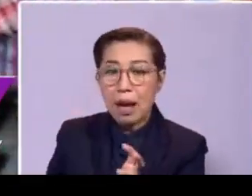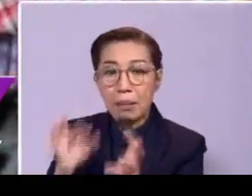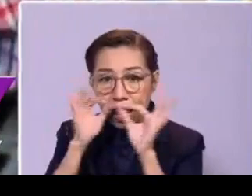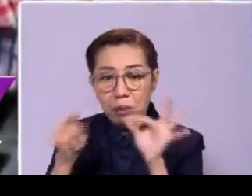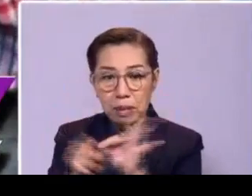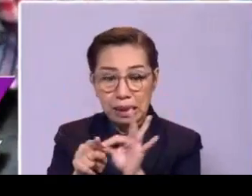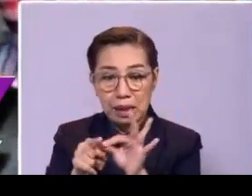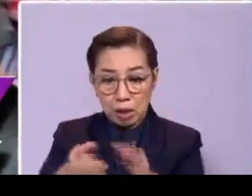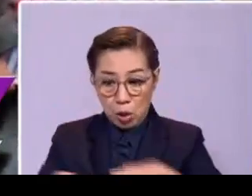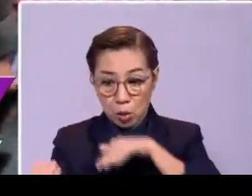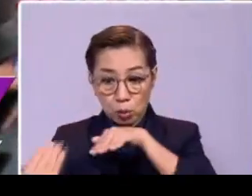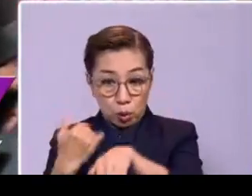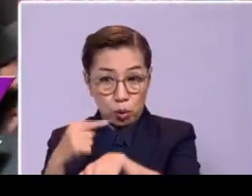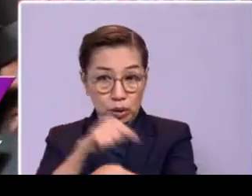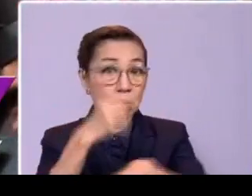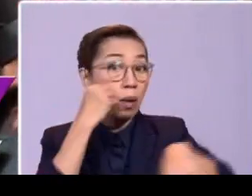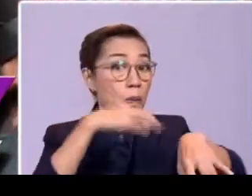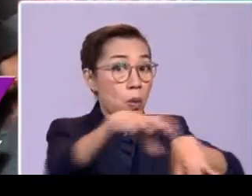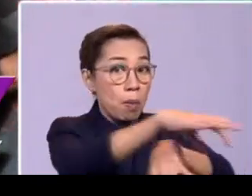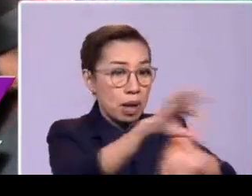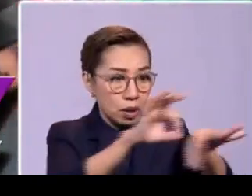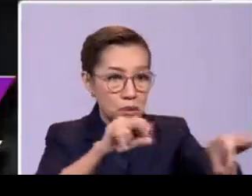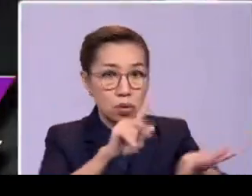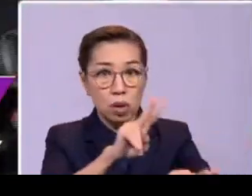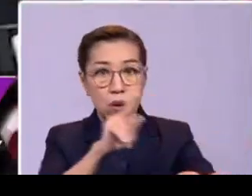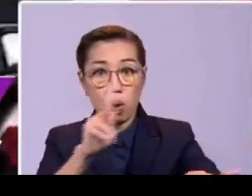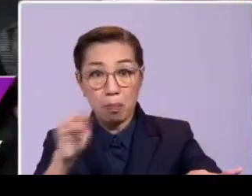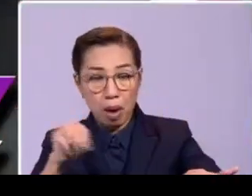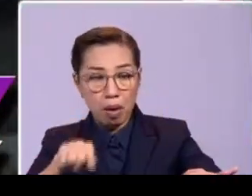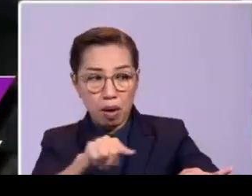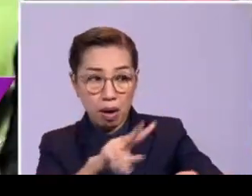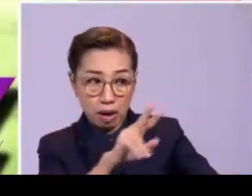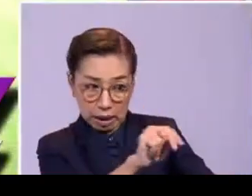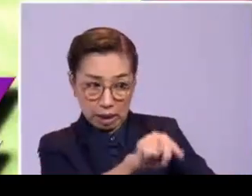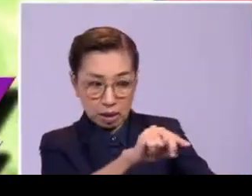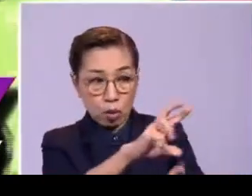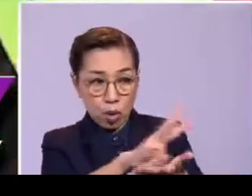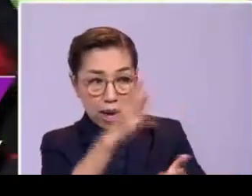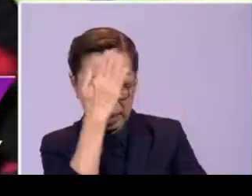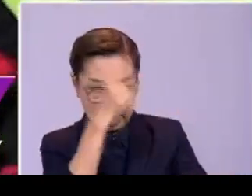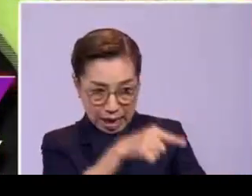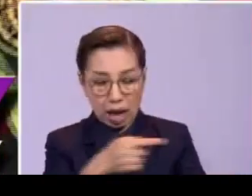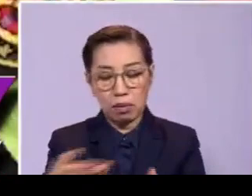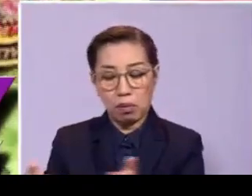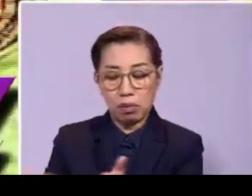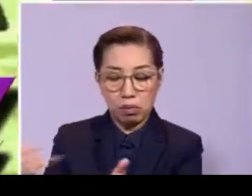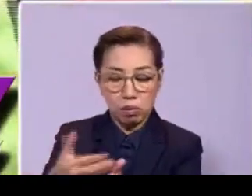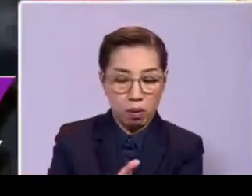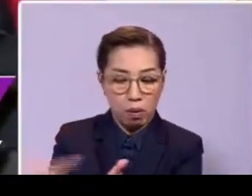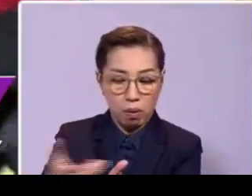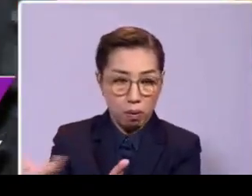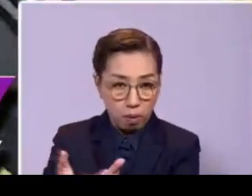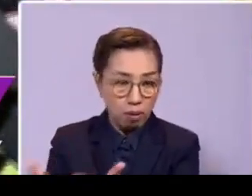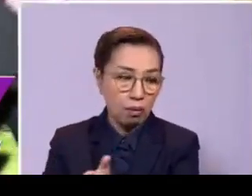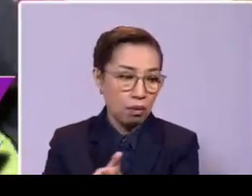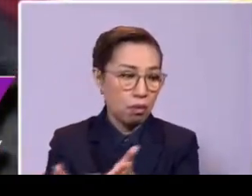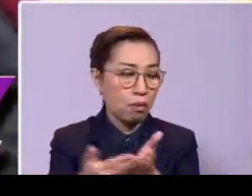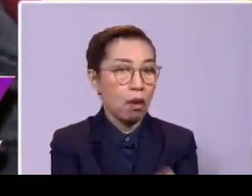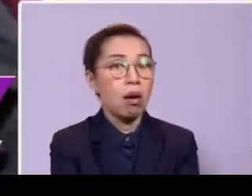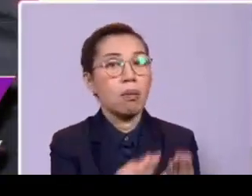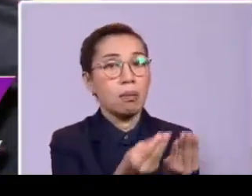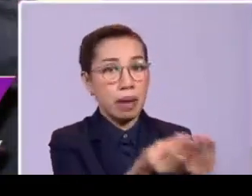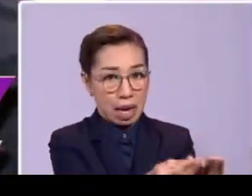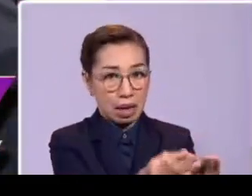ากถนนใหญ่กว่า2กิโลเมตรนะคะไปยังจุดที่นัดรับหน้าวิทยาลัยนะคะท่ามกลางที่ฝนก็ยังคงโปรยปรายลงม